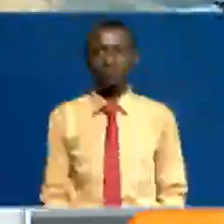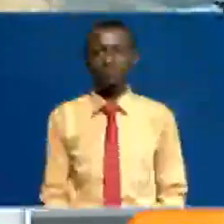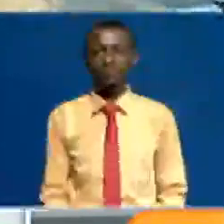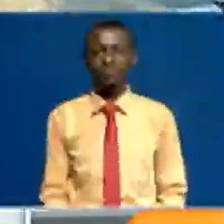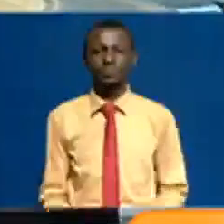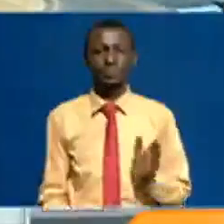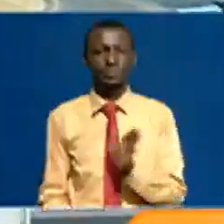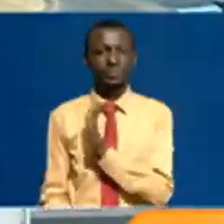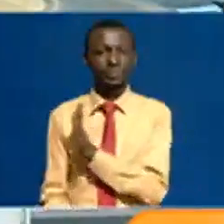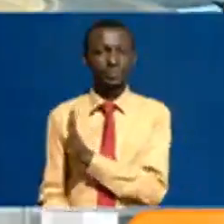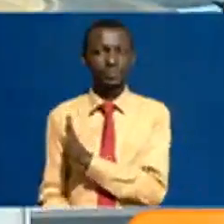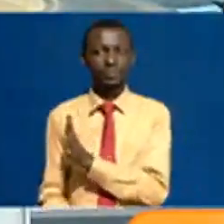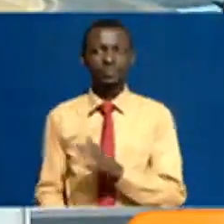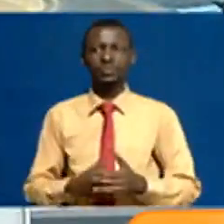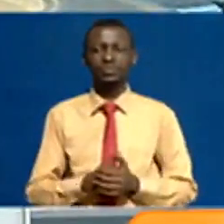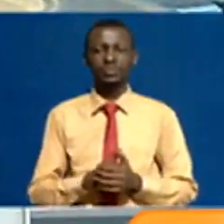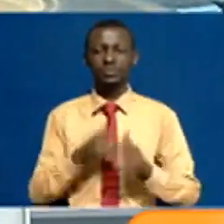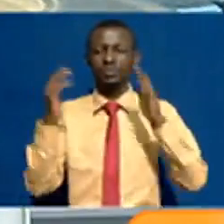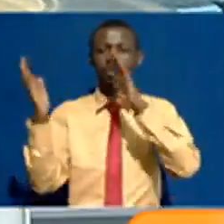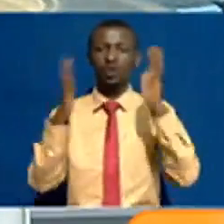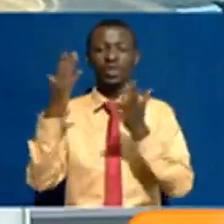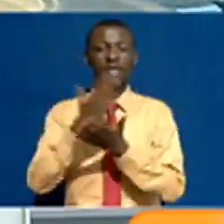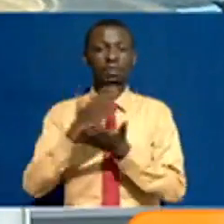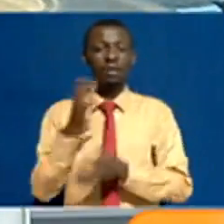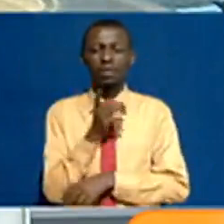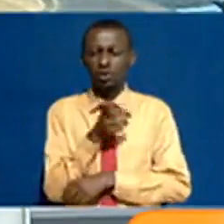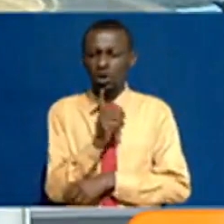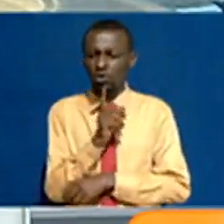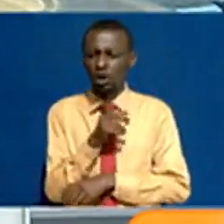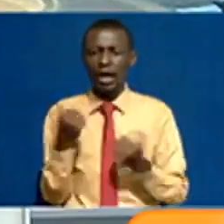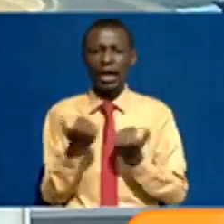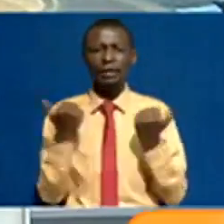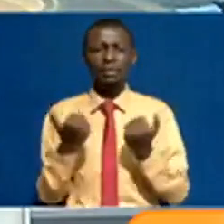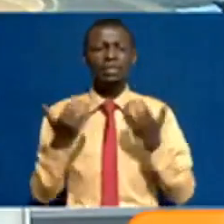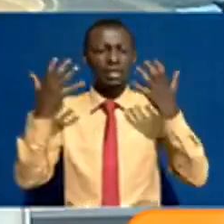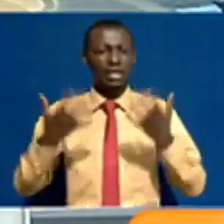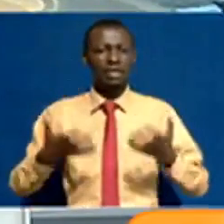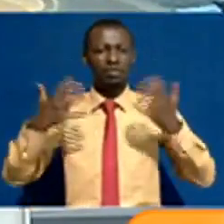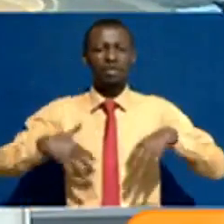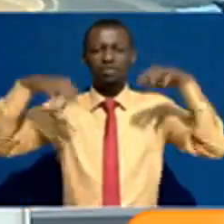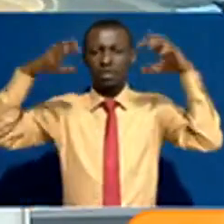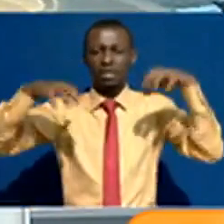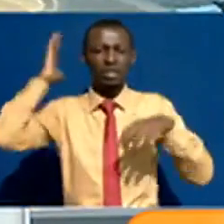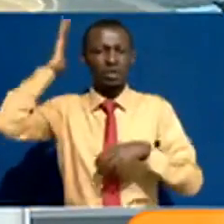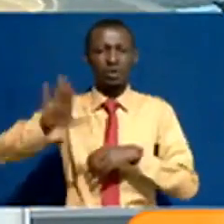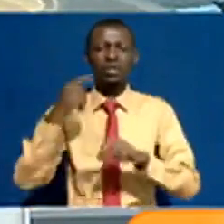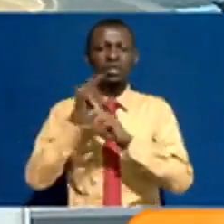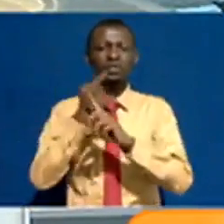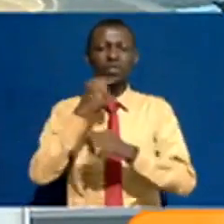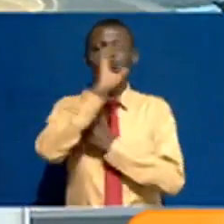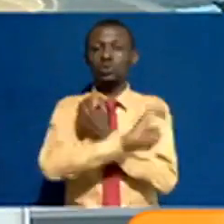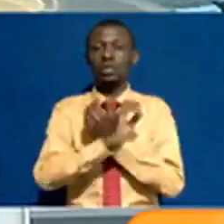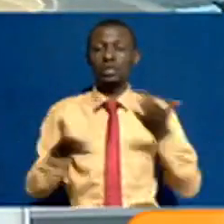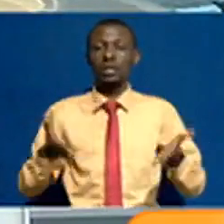Nayo idara ya hali ya anga imeonya dhidi ya ongezeko la mvua na dhoruba katika sehemu mbalimbali humu nchini,